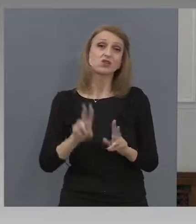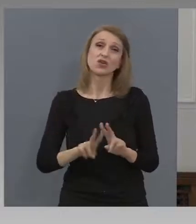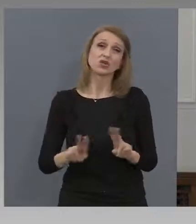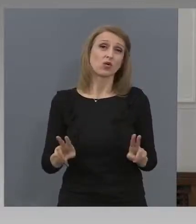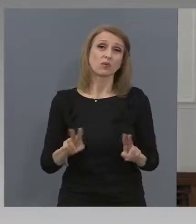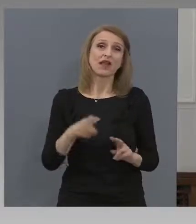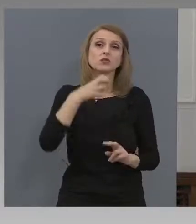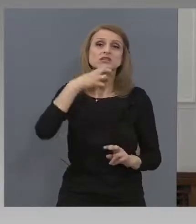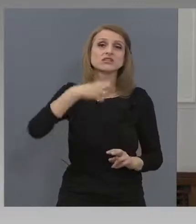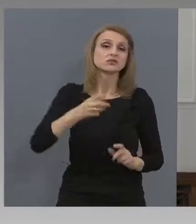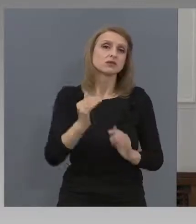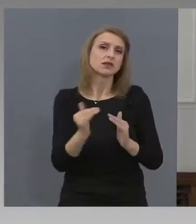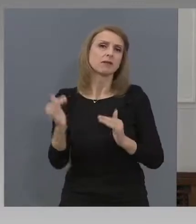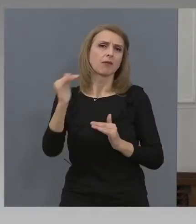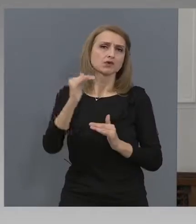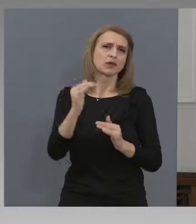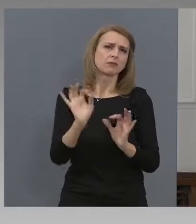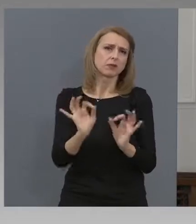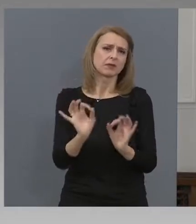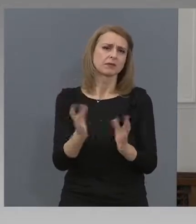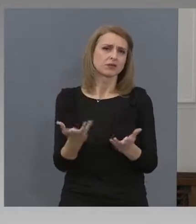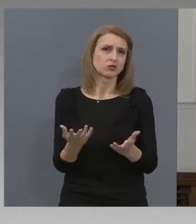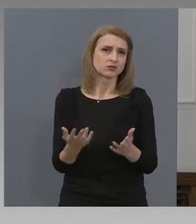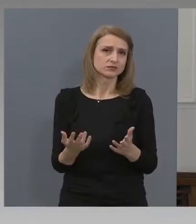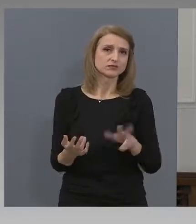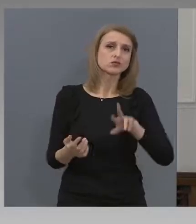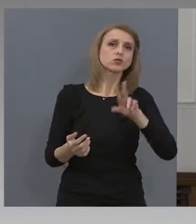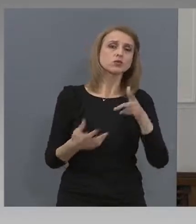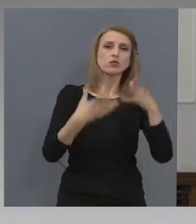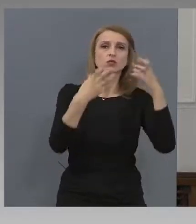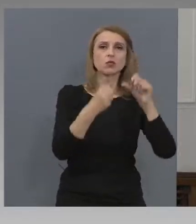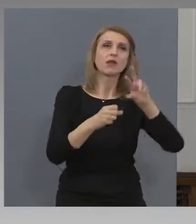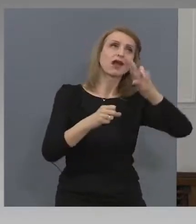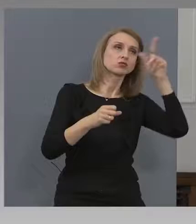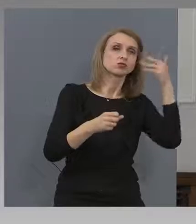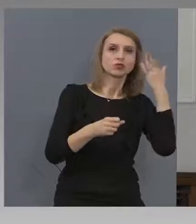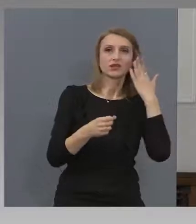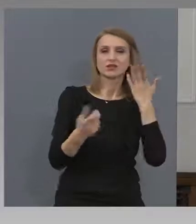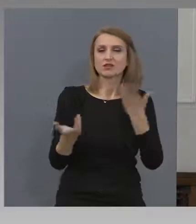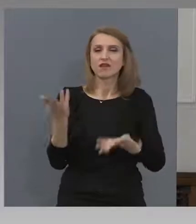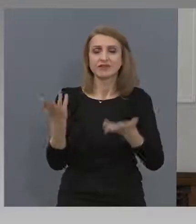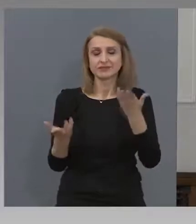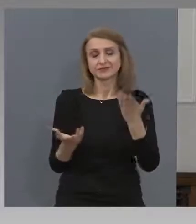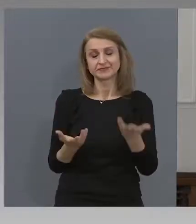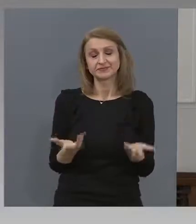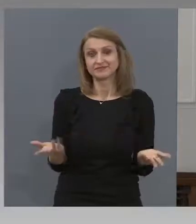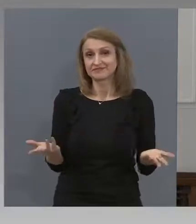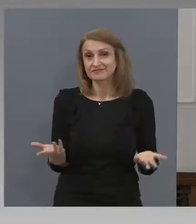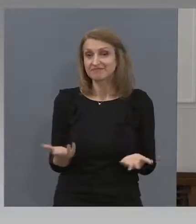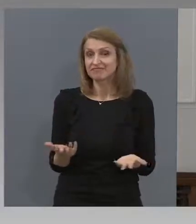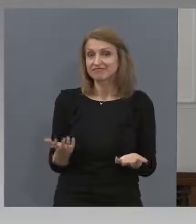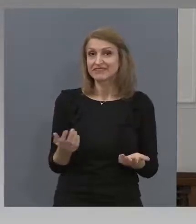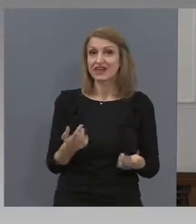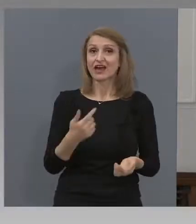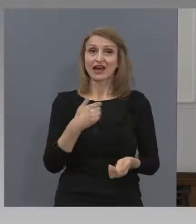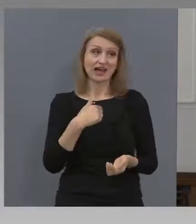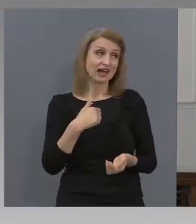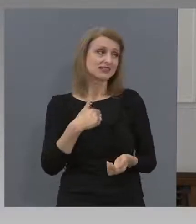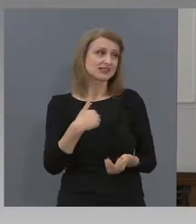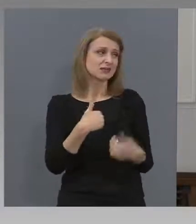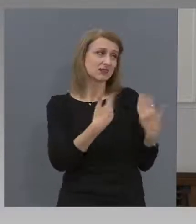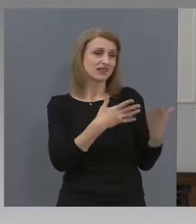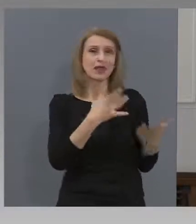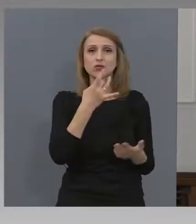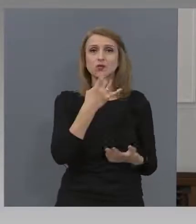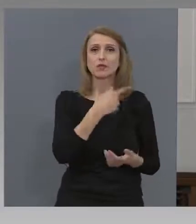е с 30 стотинки по-скъпо от млякото, да кажем. Аз, по-скоро на колегите бих дала